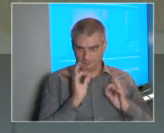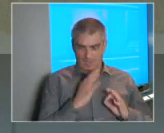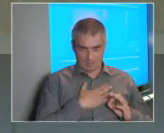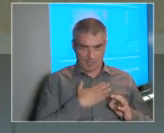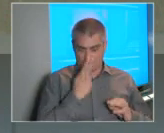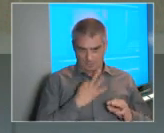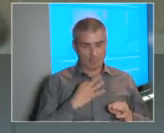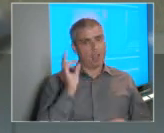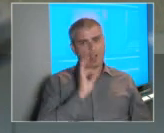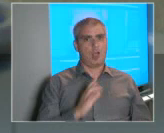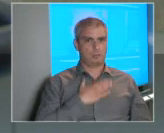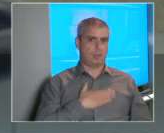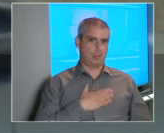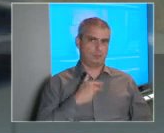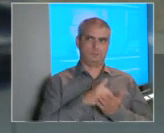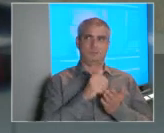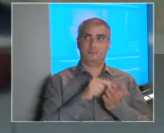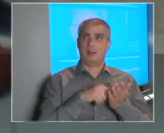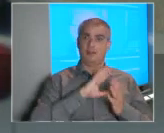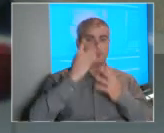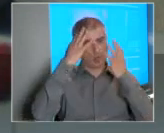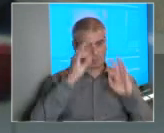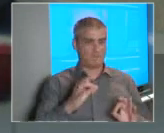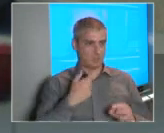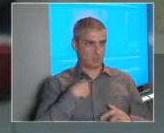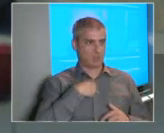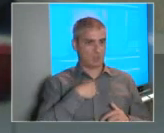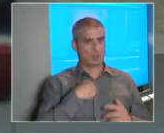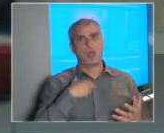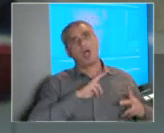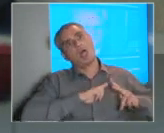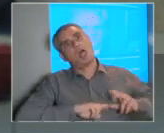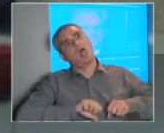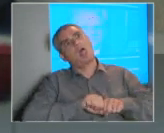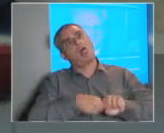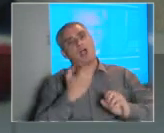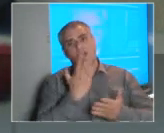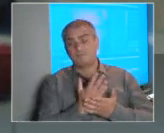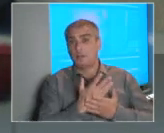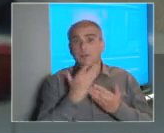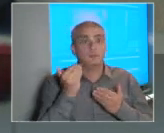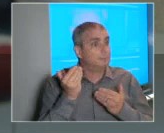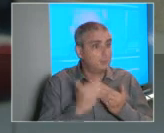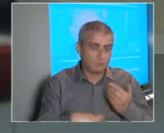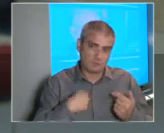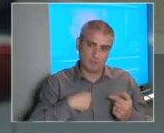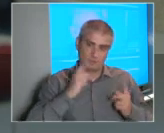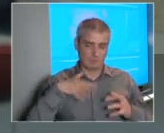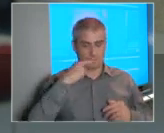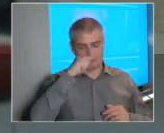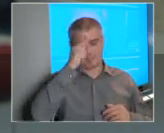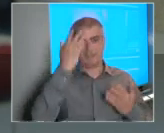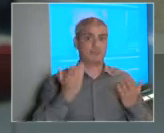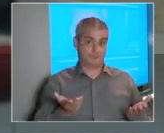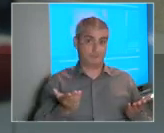חג? מבחינתי זה עדיין חג, מכיוון שעם כל הכבוד לזה שאנחנו מרוטים וסחוטים, בסוף אנחנו צריכים להיות גאים